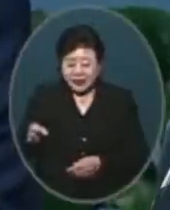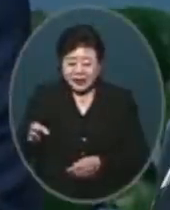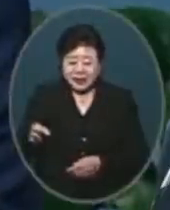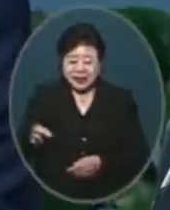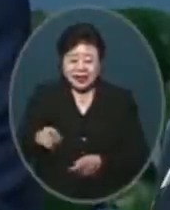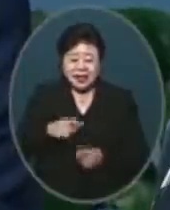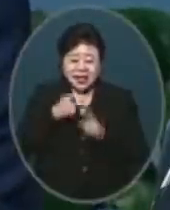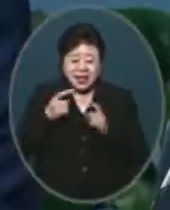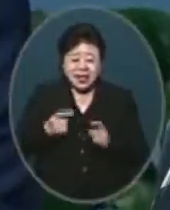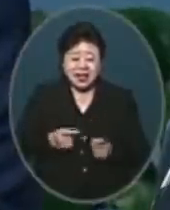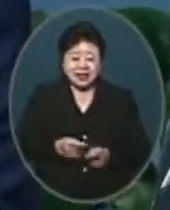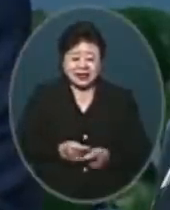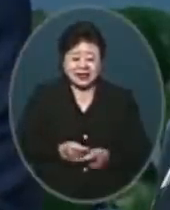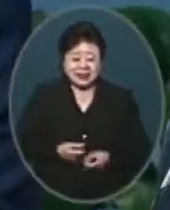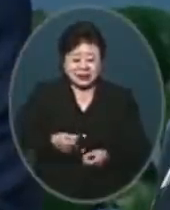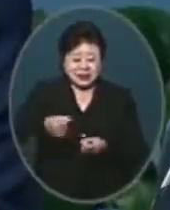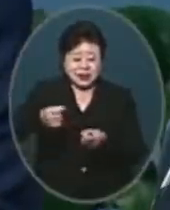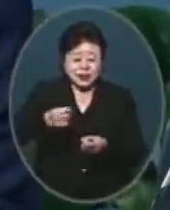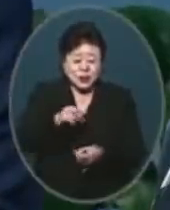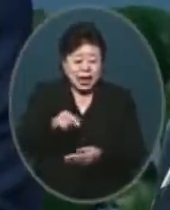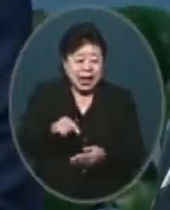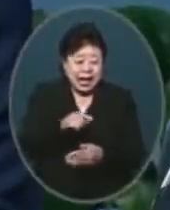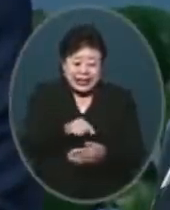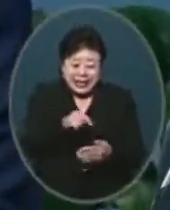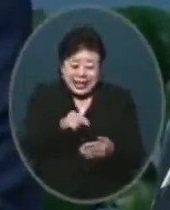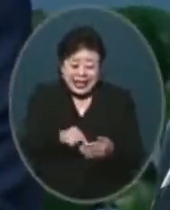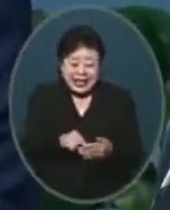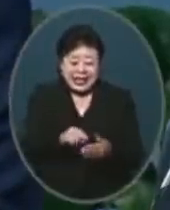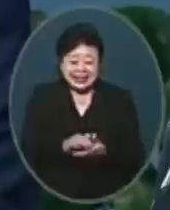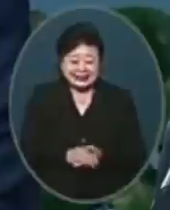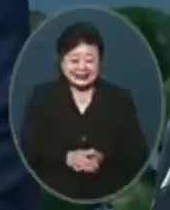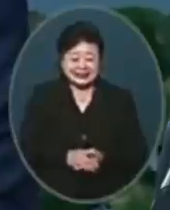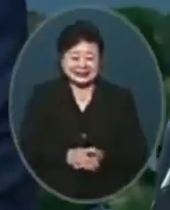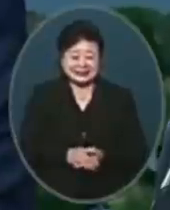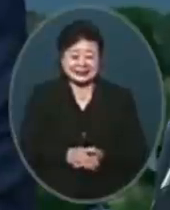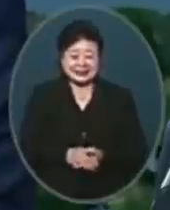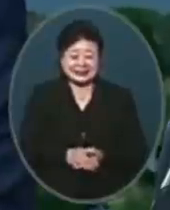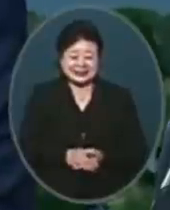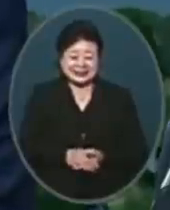왜 요강을 들고 나오냐 보니까 요강 안에